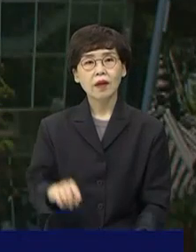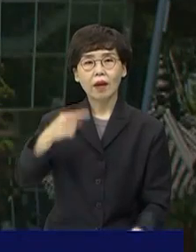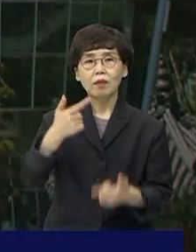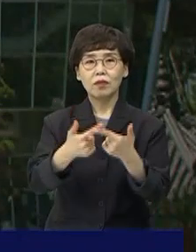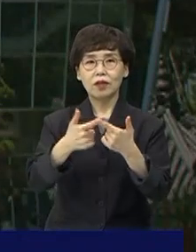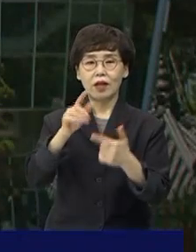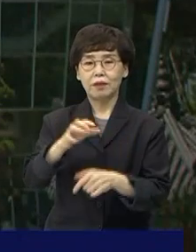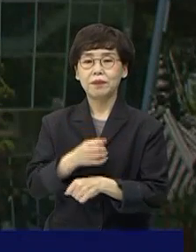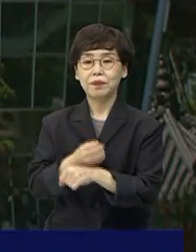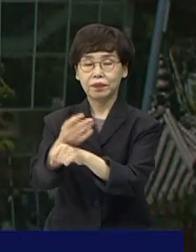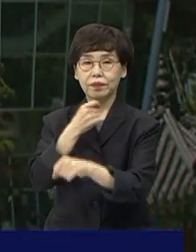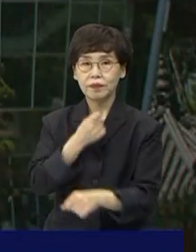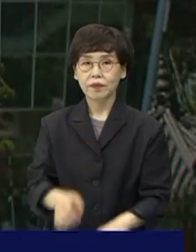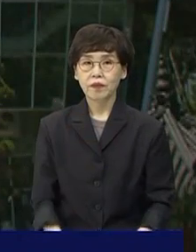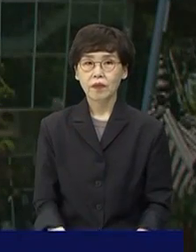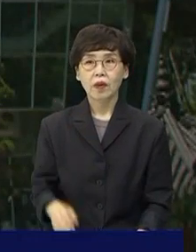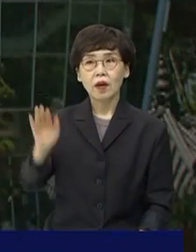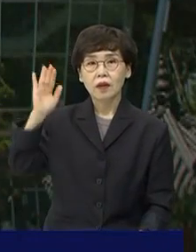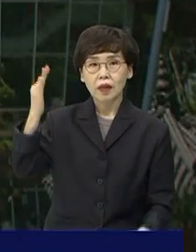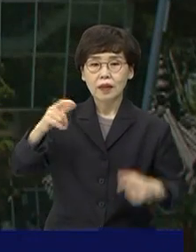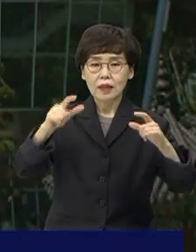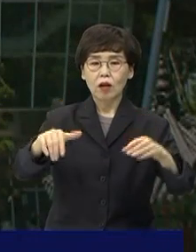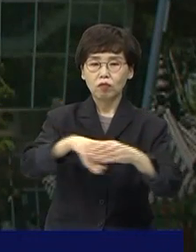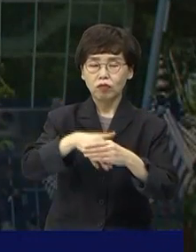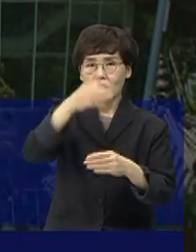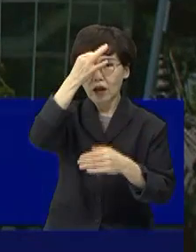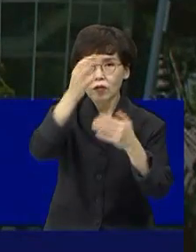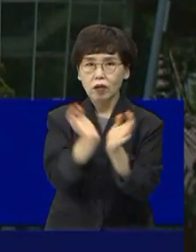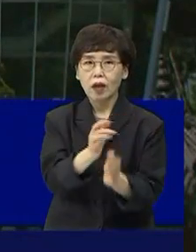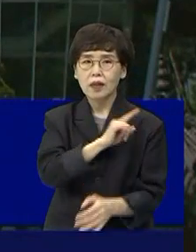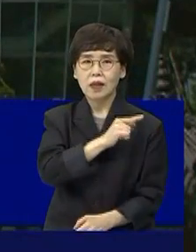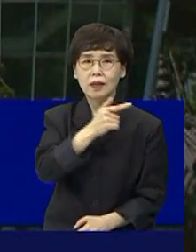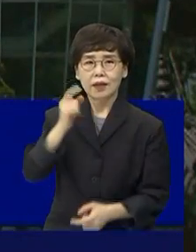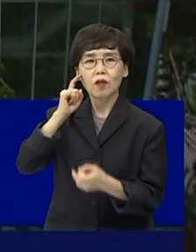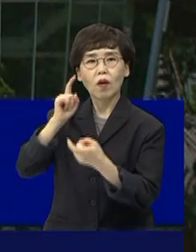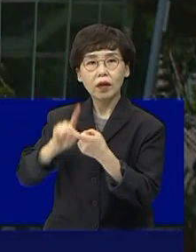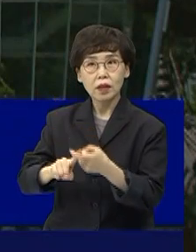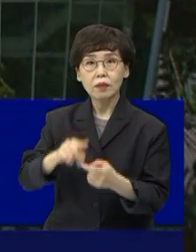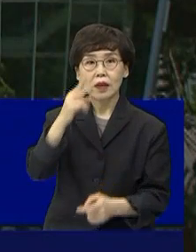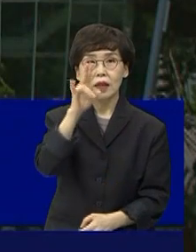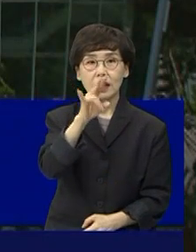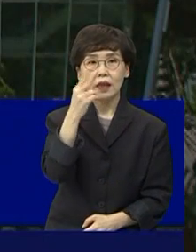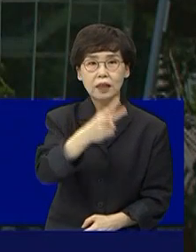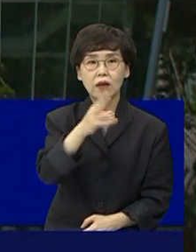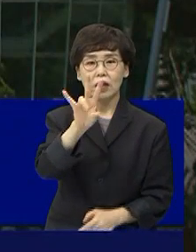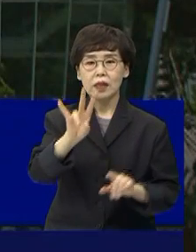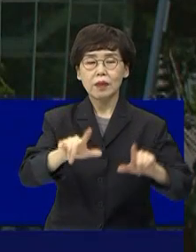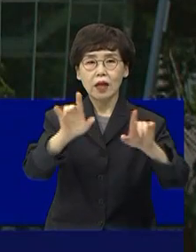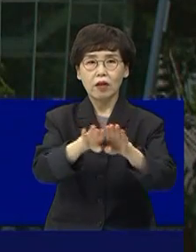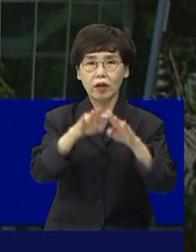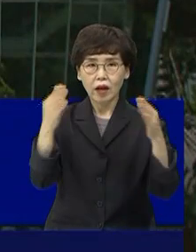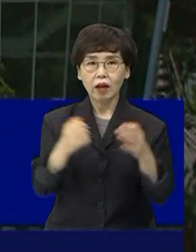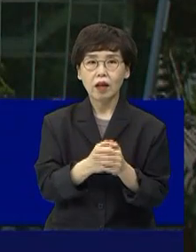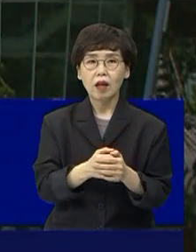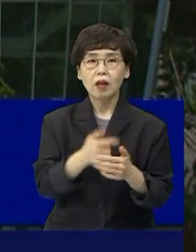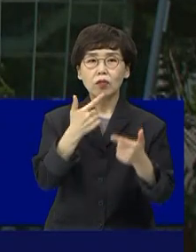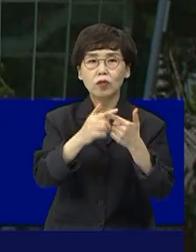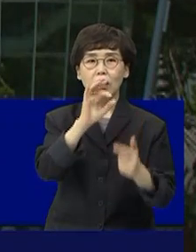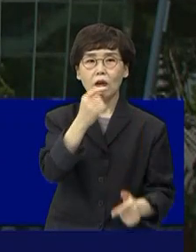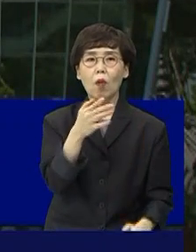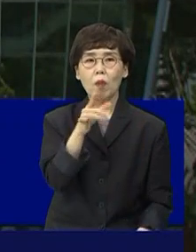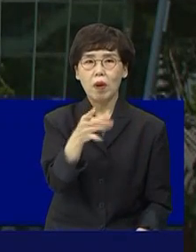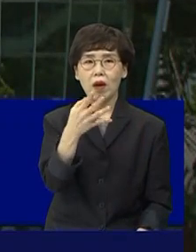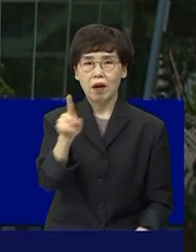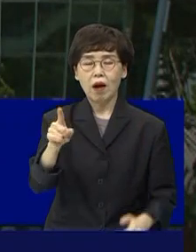이어서 부산에서 전해드립니다. 최근 지역 문화 예술계 가장 뜨거운 감자가 바로 오는 2024년 개관을 앞둔 부산 오페라하우스입니다.